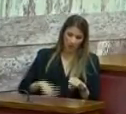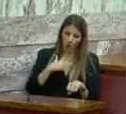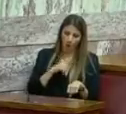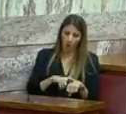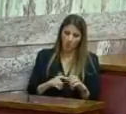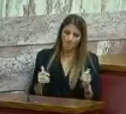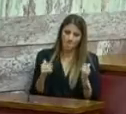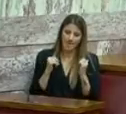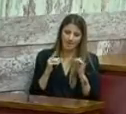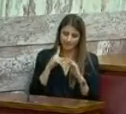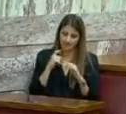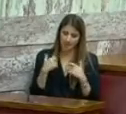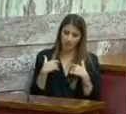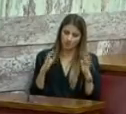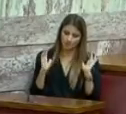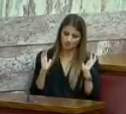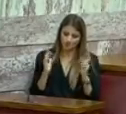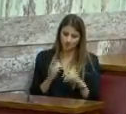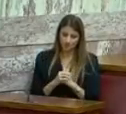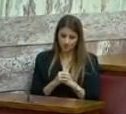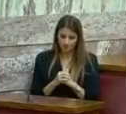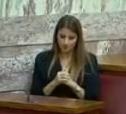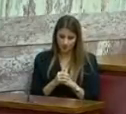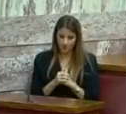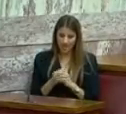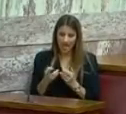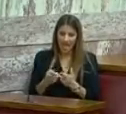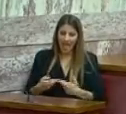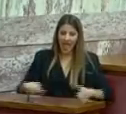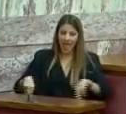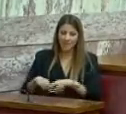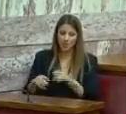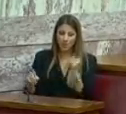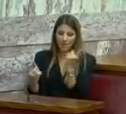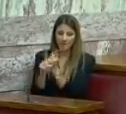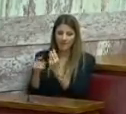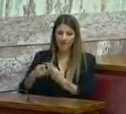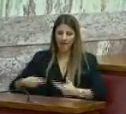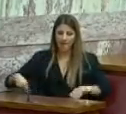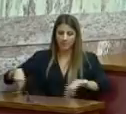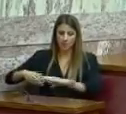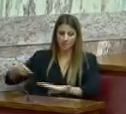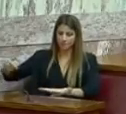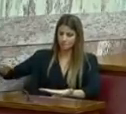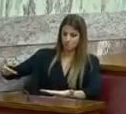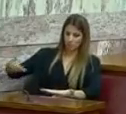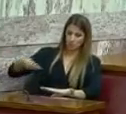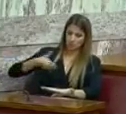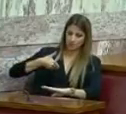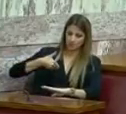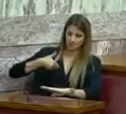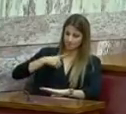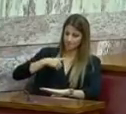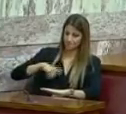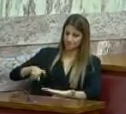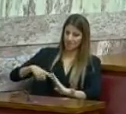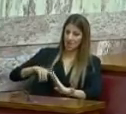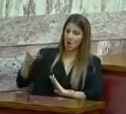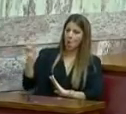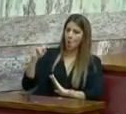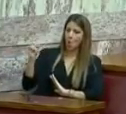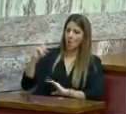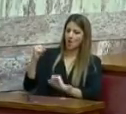Η απόφαση που προτείνει η Επιτροπή σήμερα για τη Βουλή προς όλους τους βουλευτές, δηλαδή όχι στην